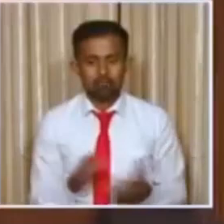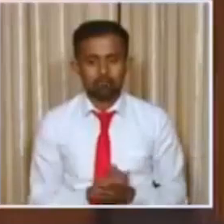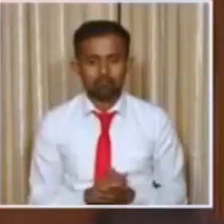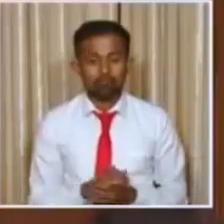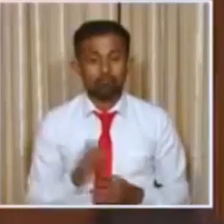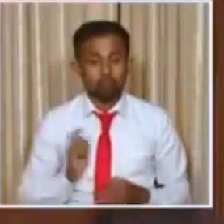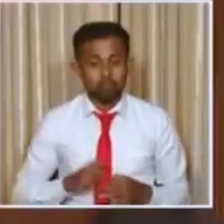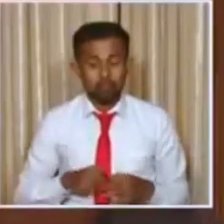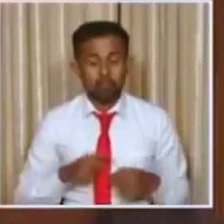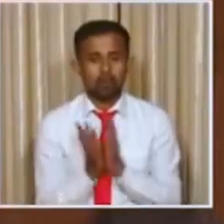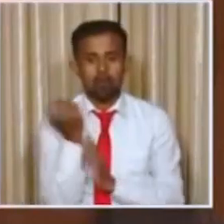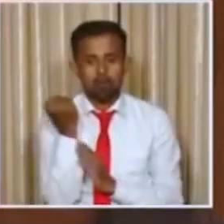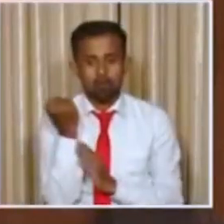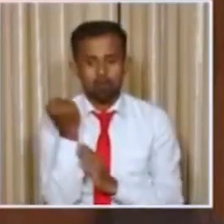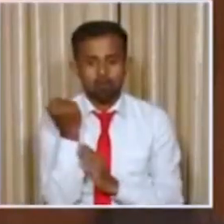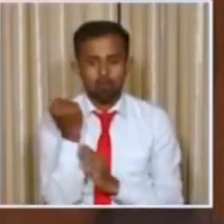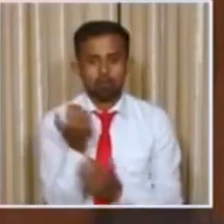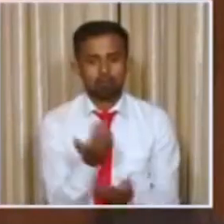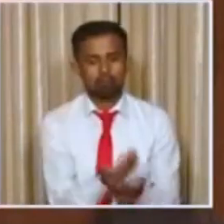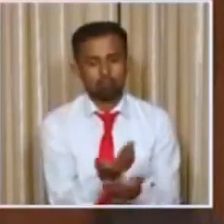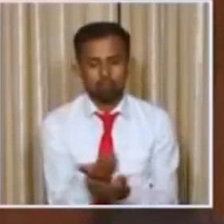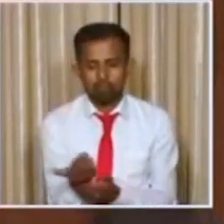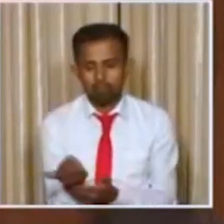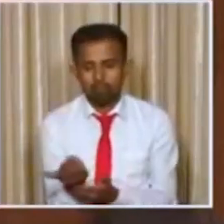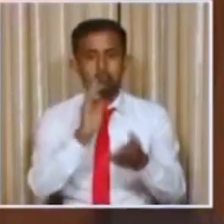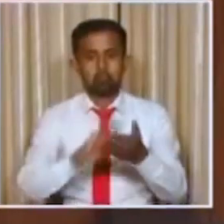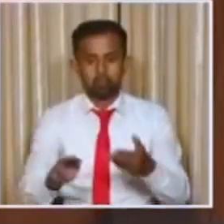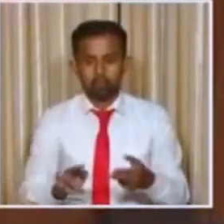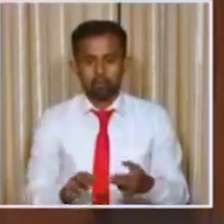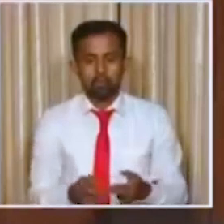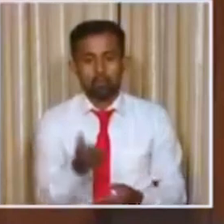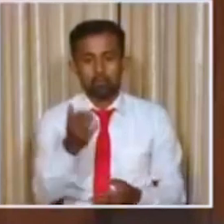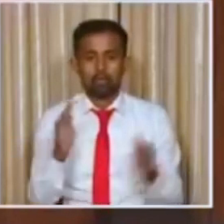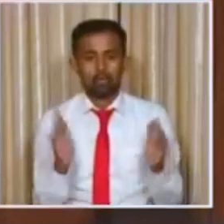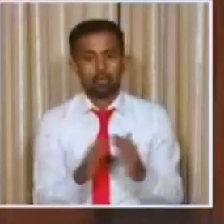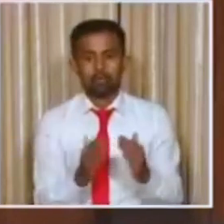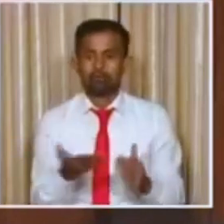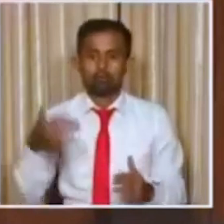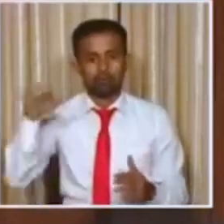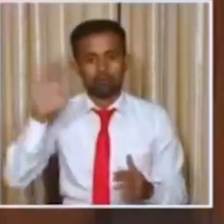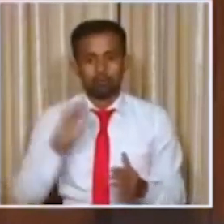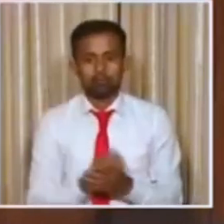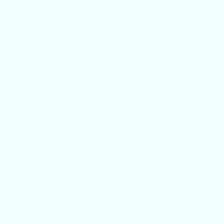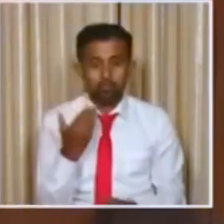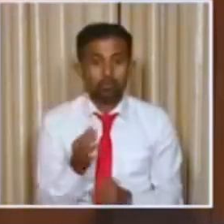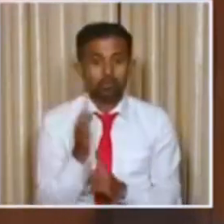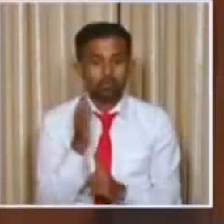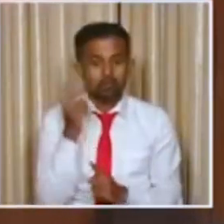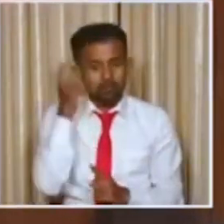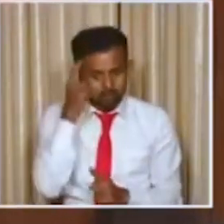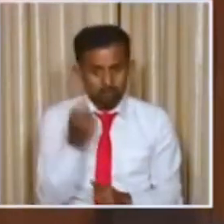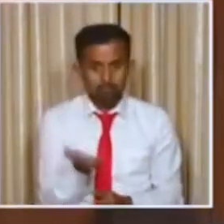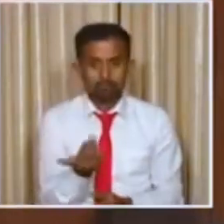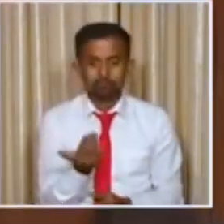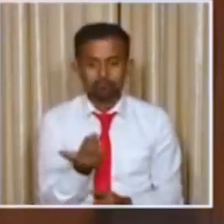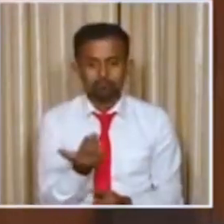நீங்கள் எங்களுக்கு பிச்சை போடுற அளவுல ஏற்றுக்கொள்ளும் நிலையிலே இந்த நாட்டிலே தமிழ் மக்கள் இல்லை. நீங்கள் வீடு செல்லும் காலம் வந்த அப்புறம் இன்னொரு ஜனாதிபதி வருவார், அவரும்